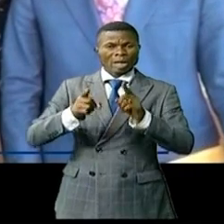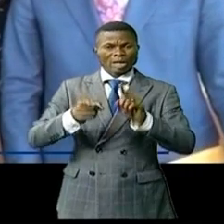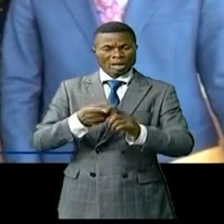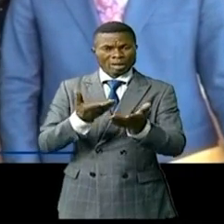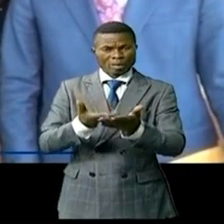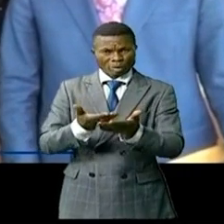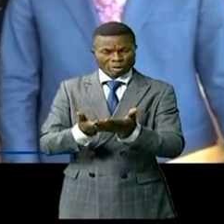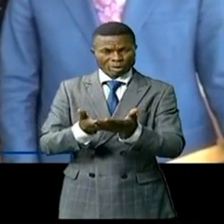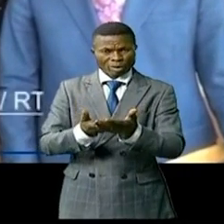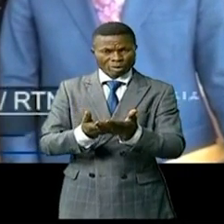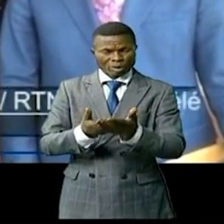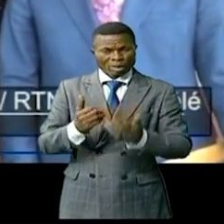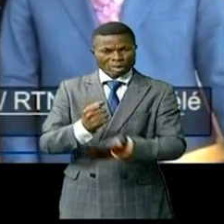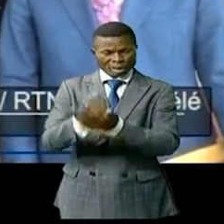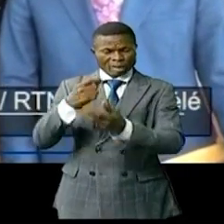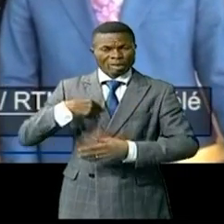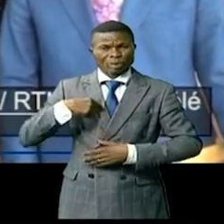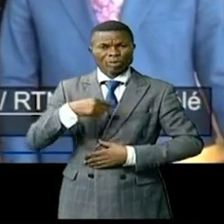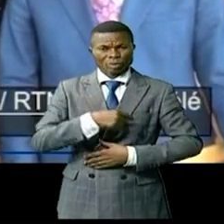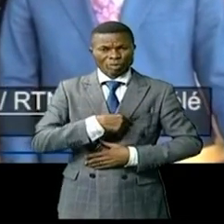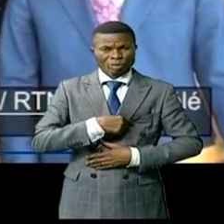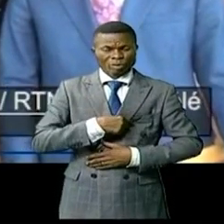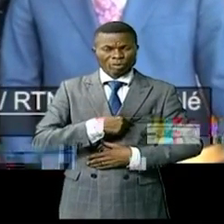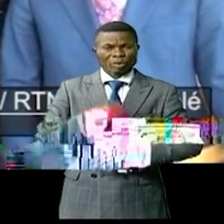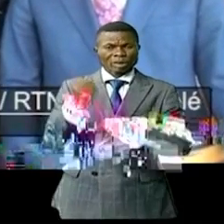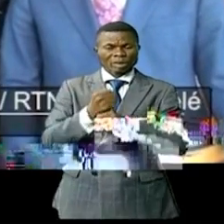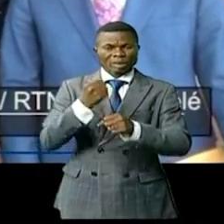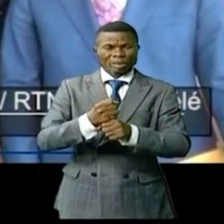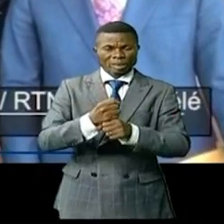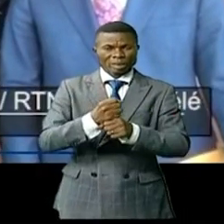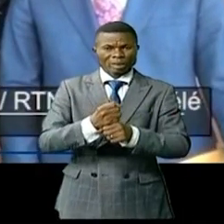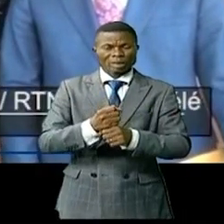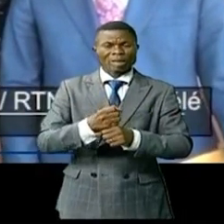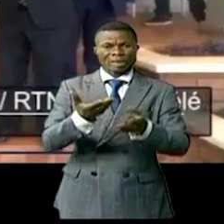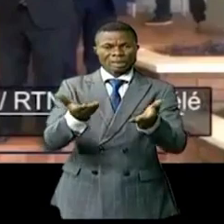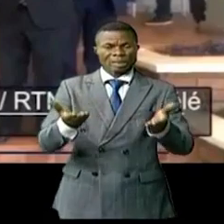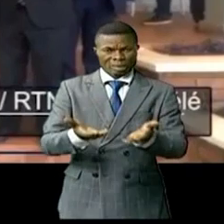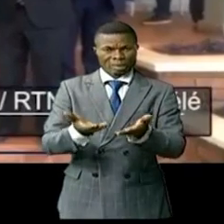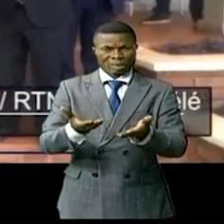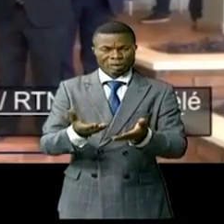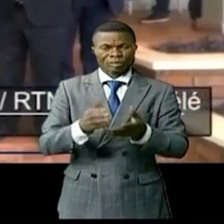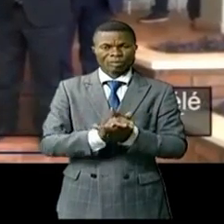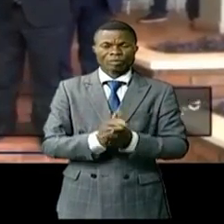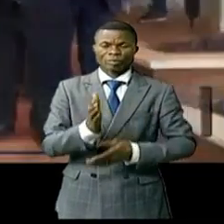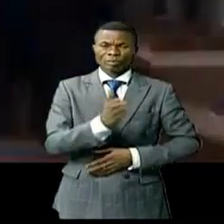qui vont nous accompagner pendant l'exercice de notre travail.